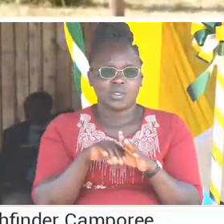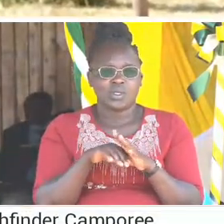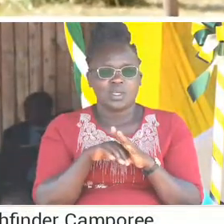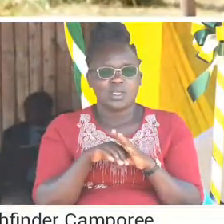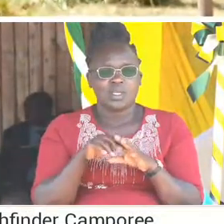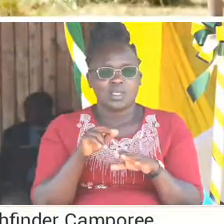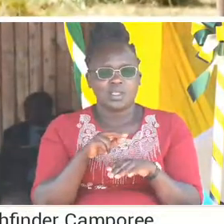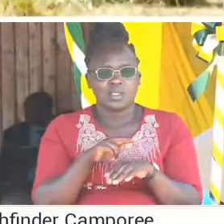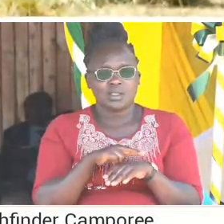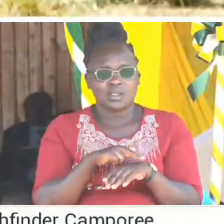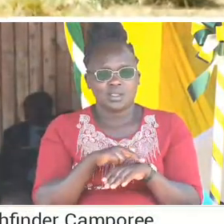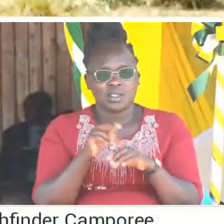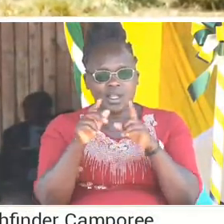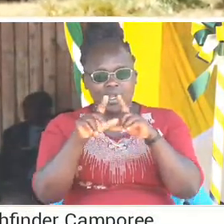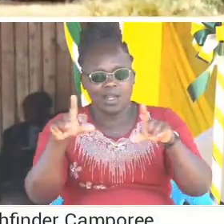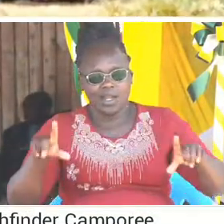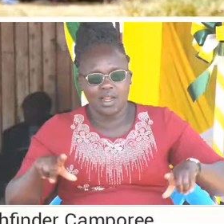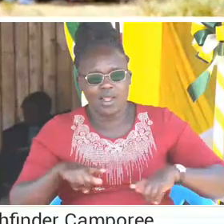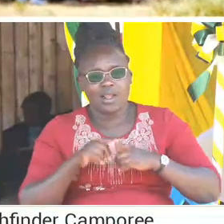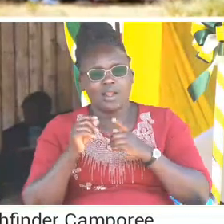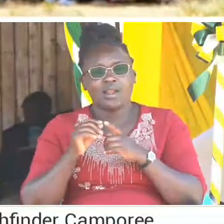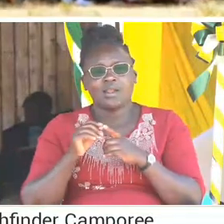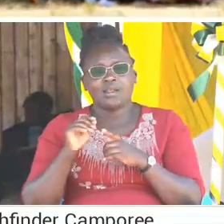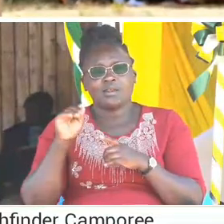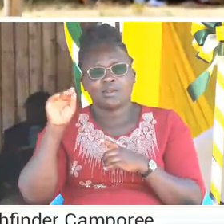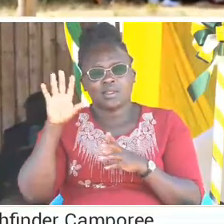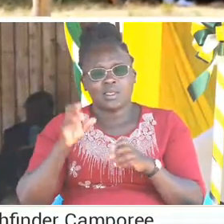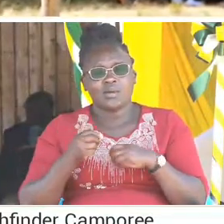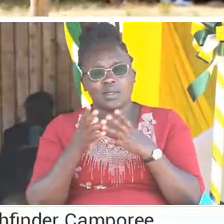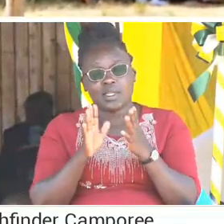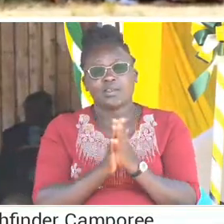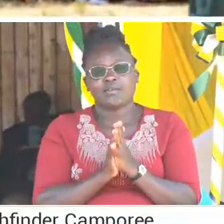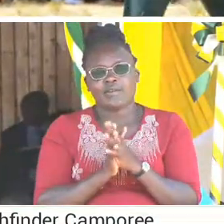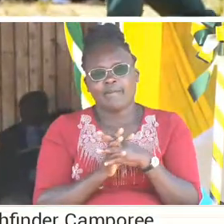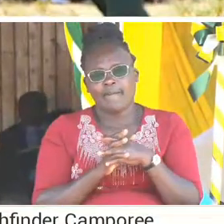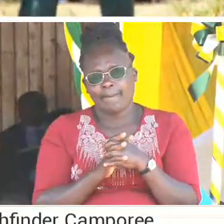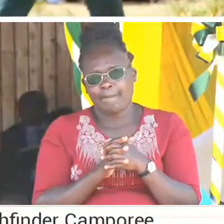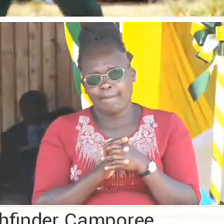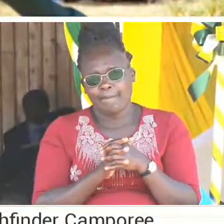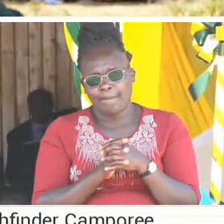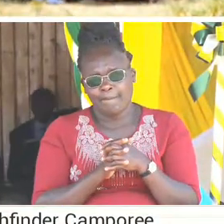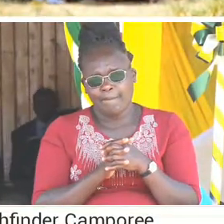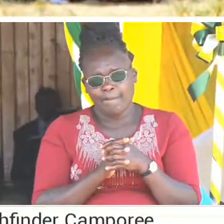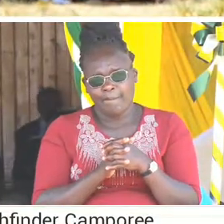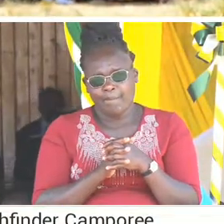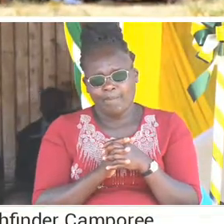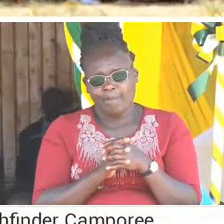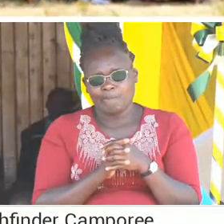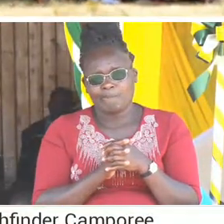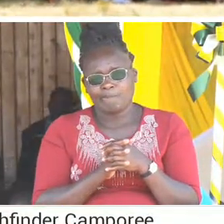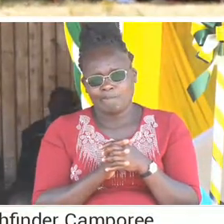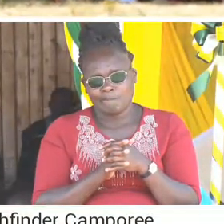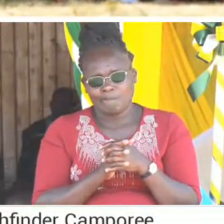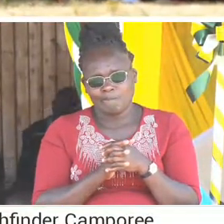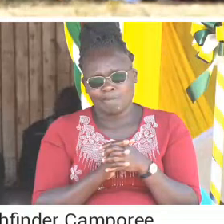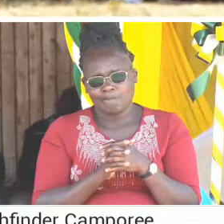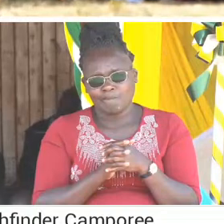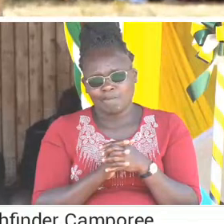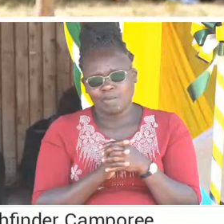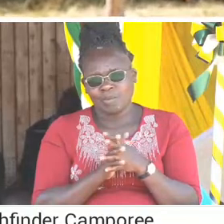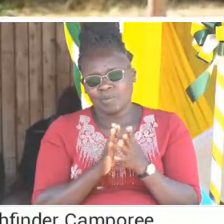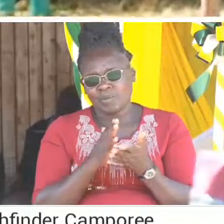maisha. Unapambana kwenye maisha baraka haziji. Kumbe kuna mahali baraka zako zipo. Zinahitaji tu agizo la Bwana. Kuna